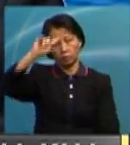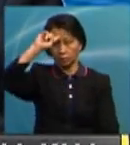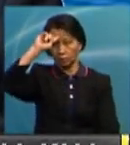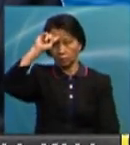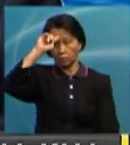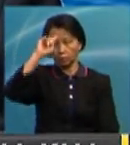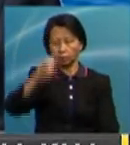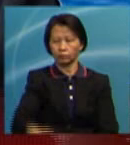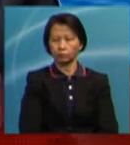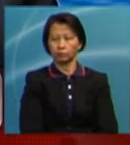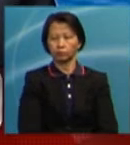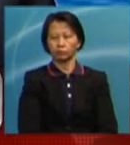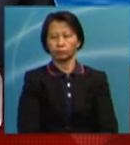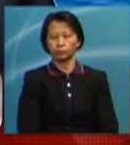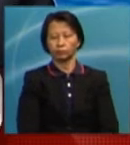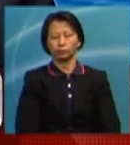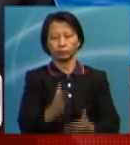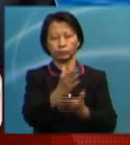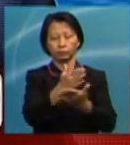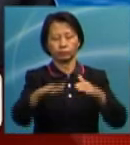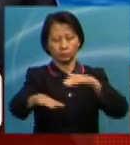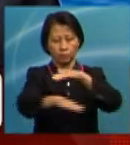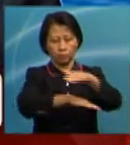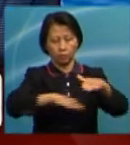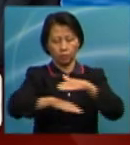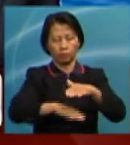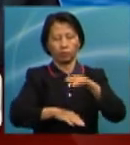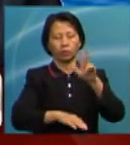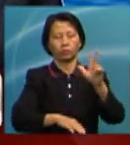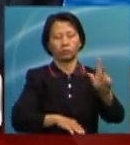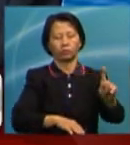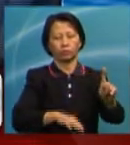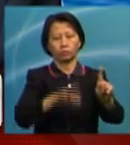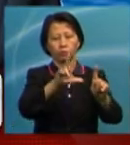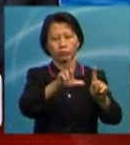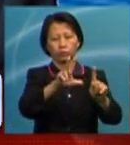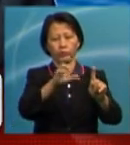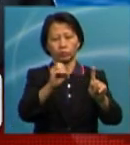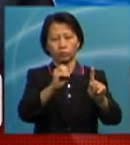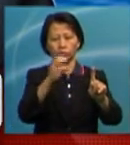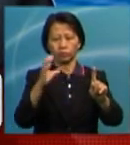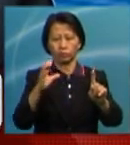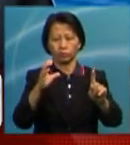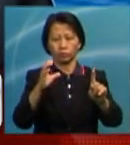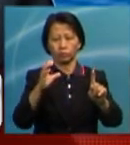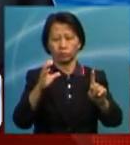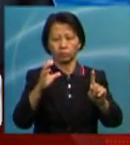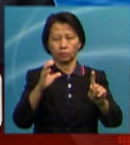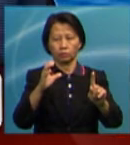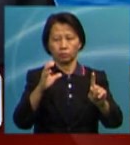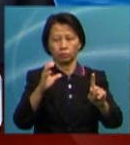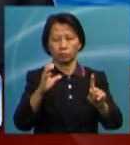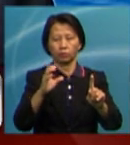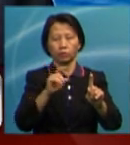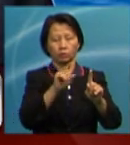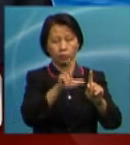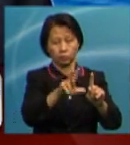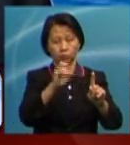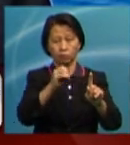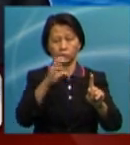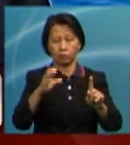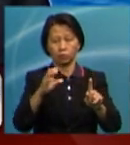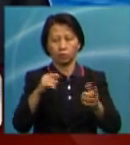India under section 130c of the penal code